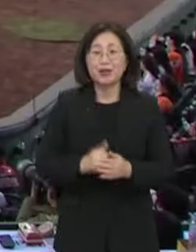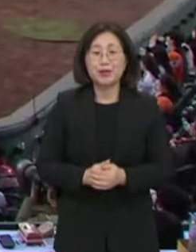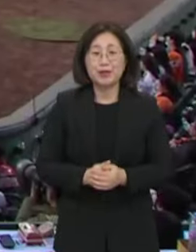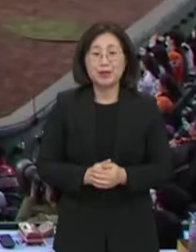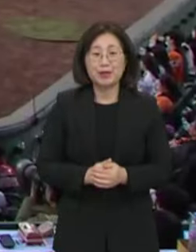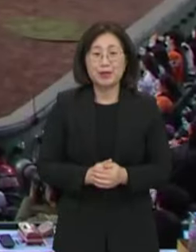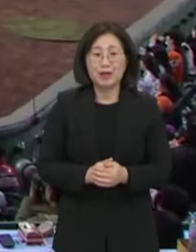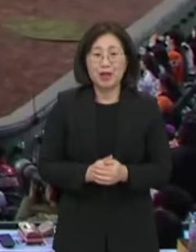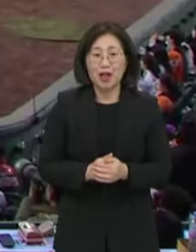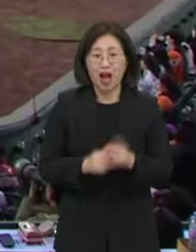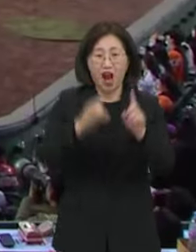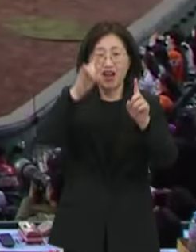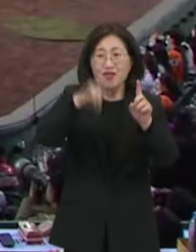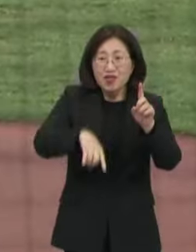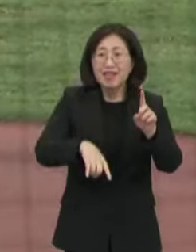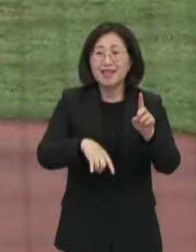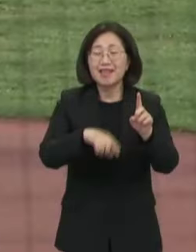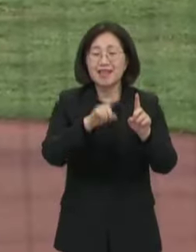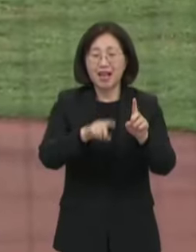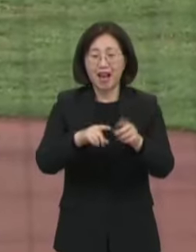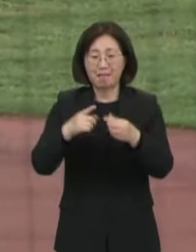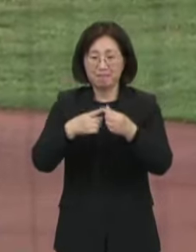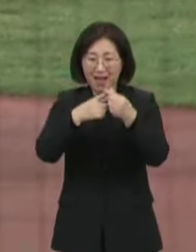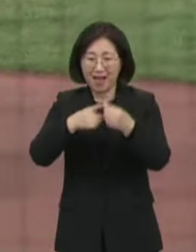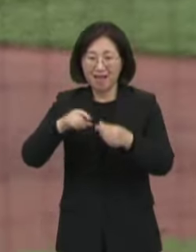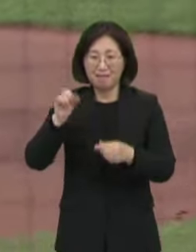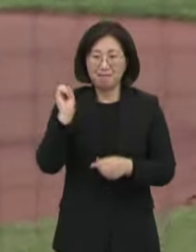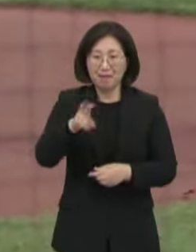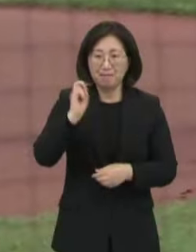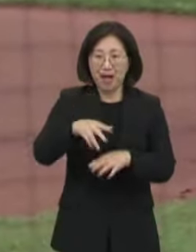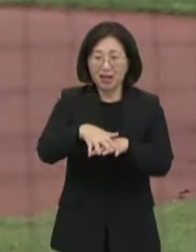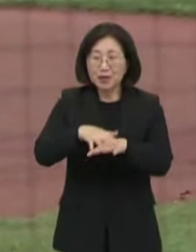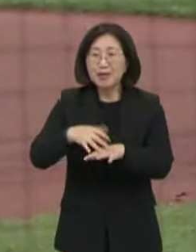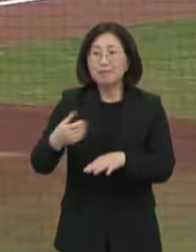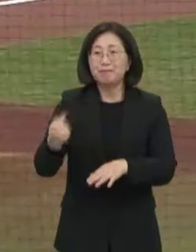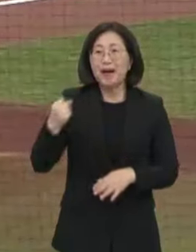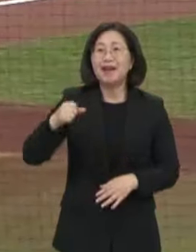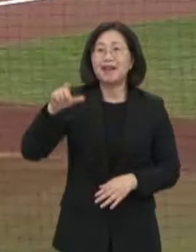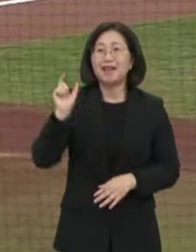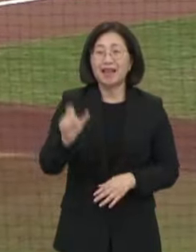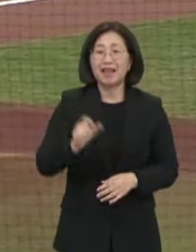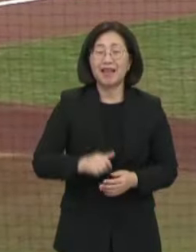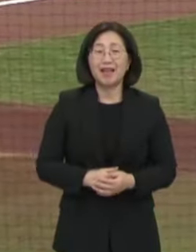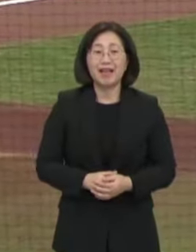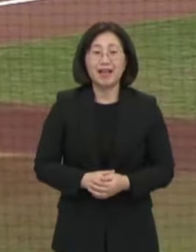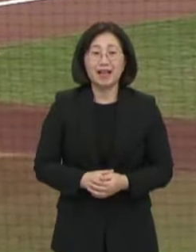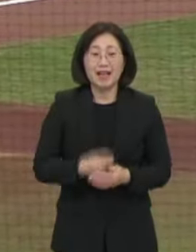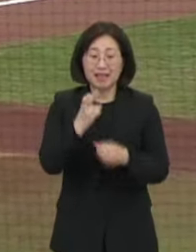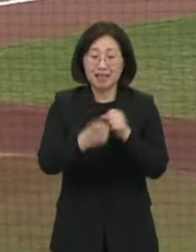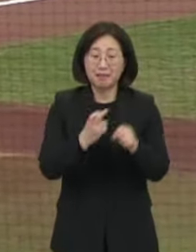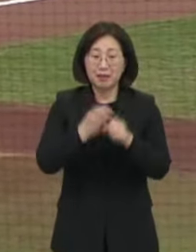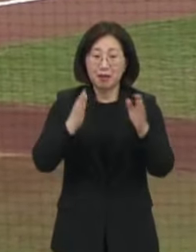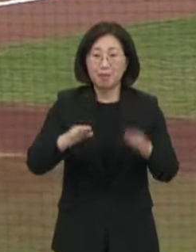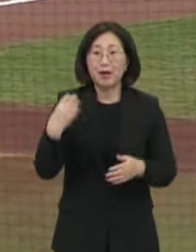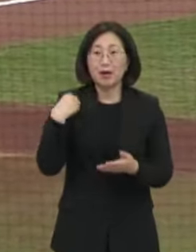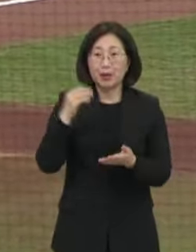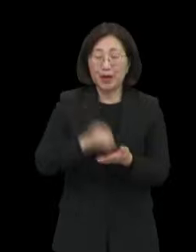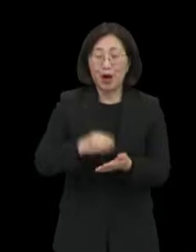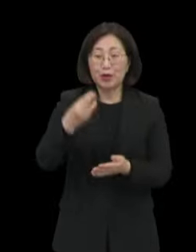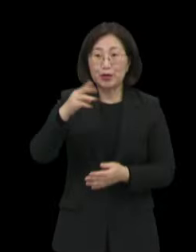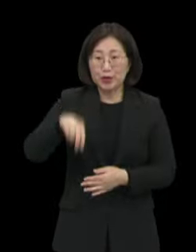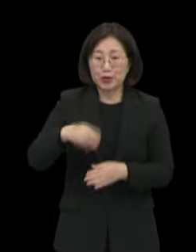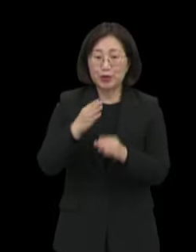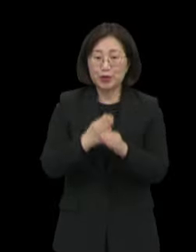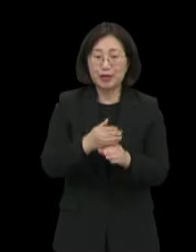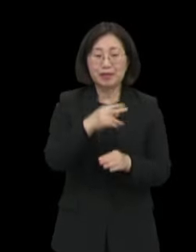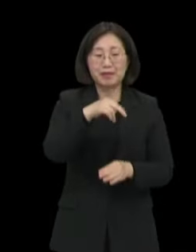리그 최정상급이라는 평가를 받는 선발진이 상승세의 가장 큰 원동력입니다. 12년 만에 돌아온 류현진을 필두로